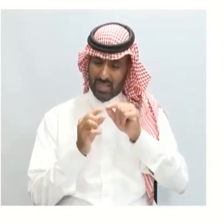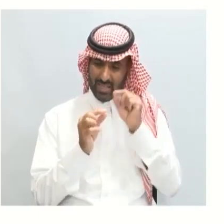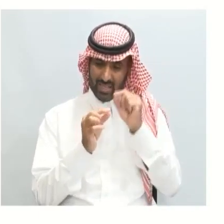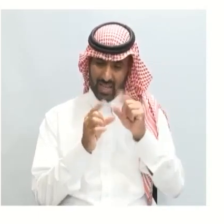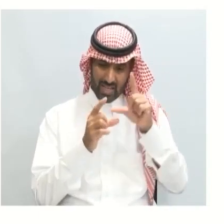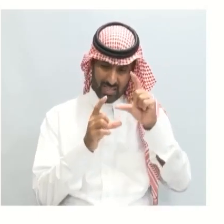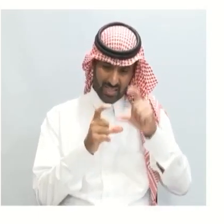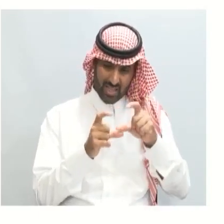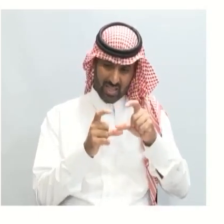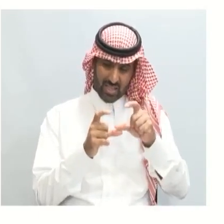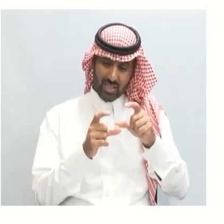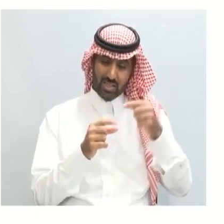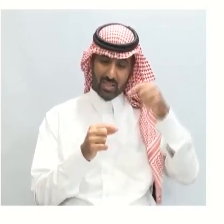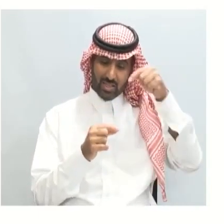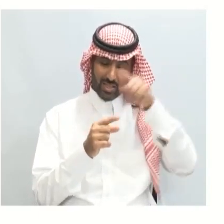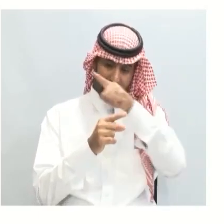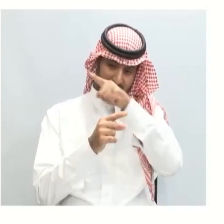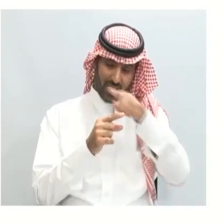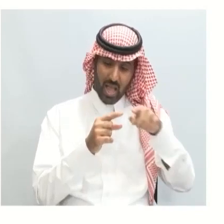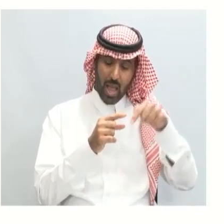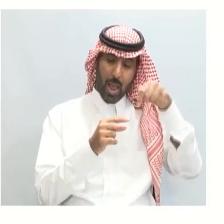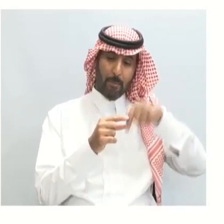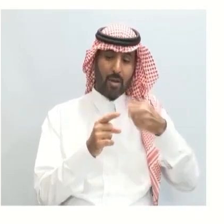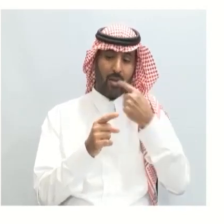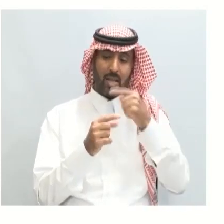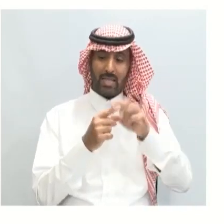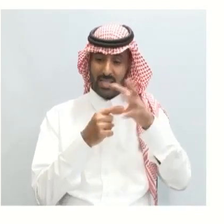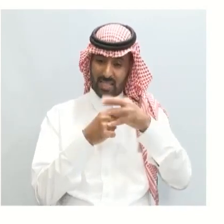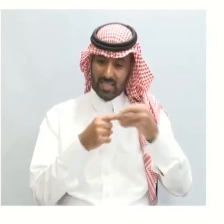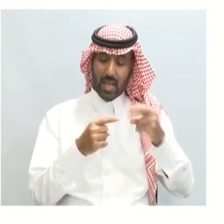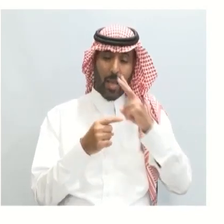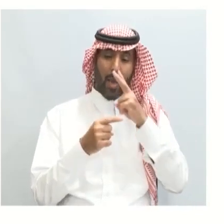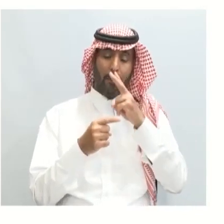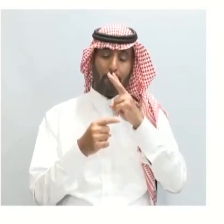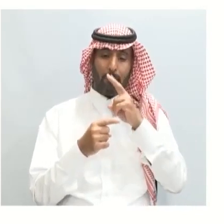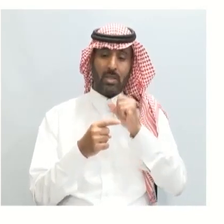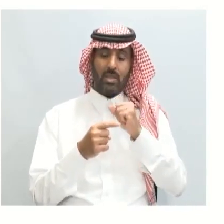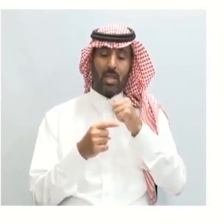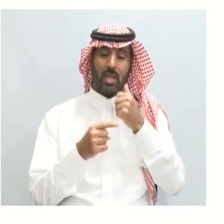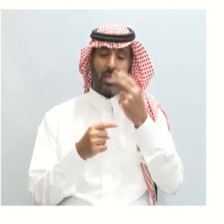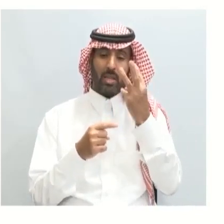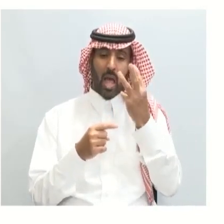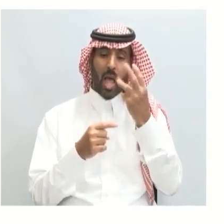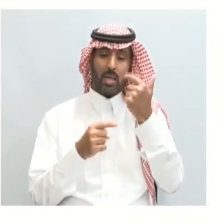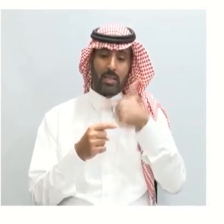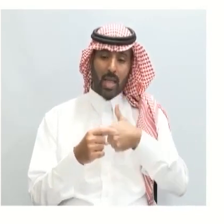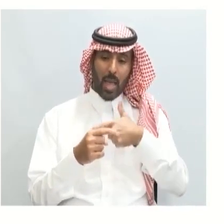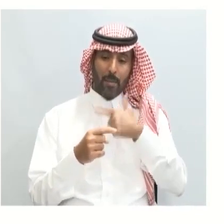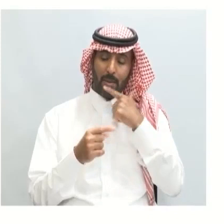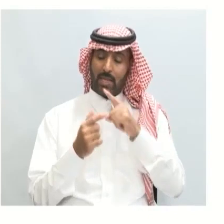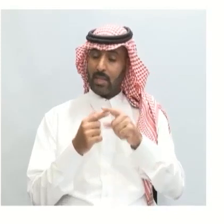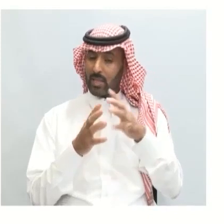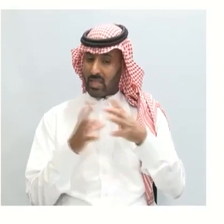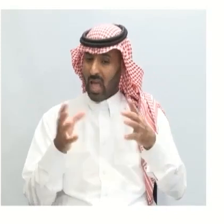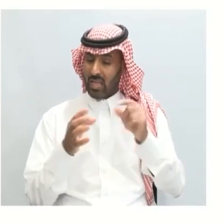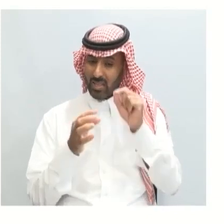ستساي لاحظ السهم الاحمر ستعطيني القيمه السالب 273 اذا هنا اصبح الحجم صفر